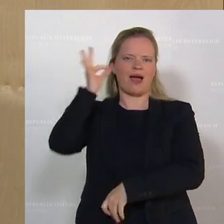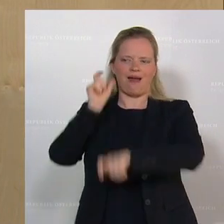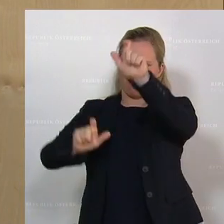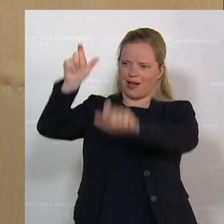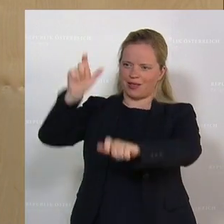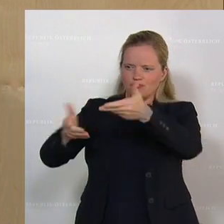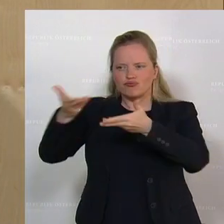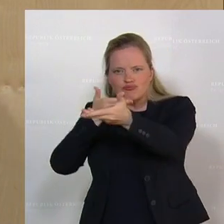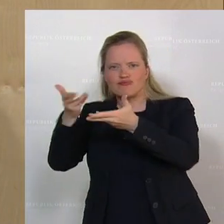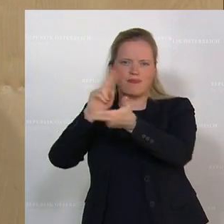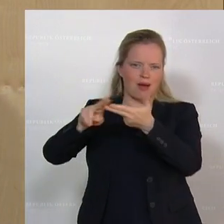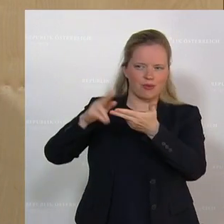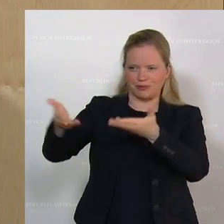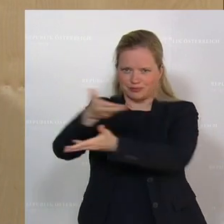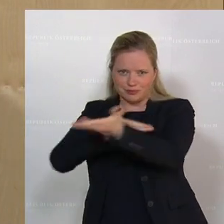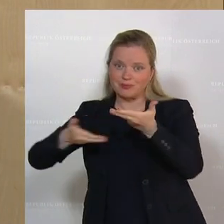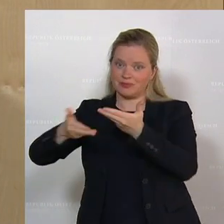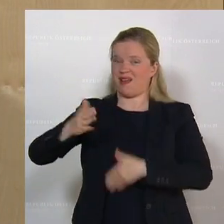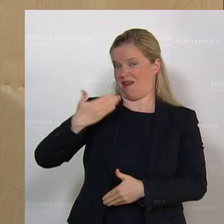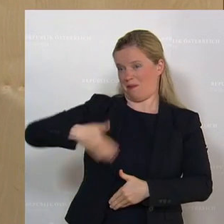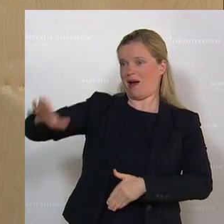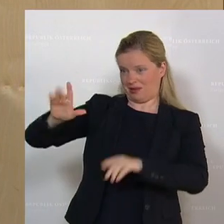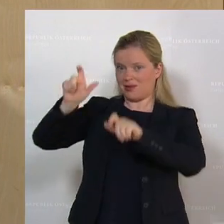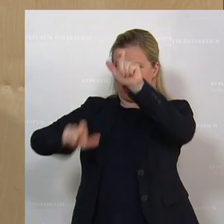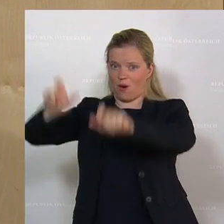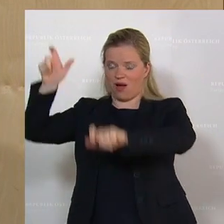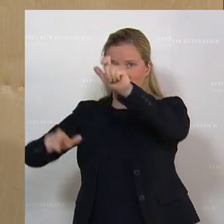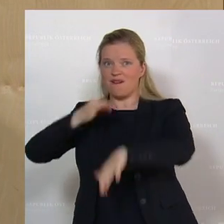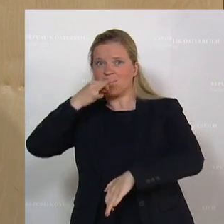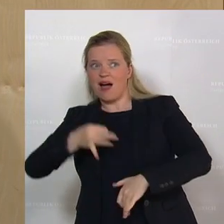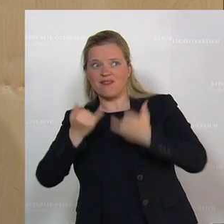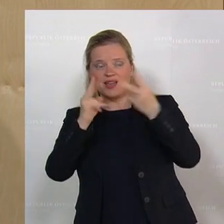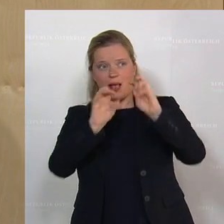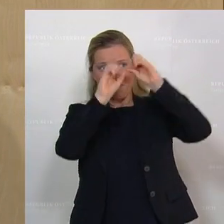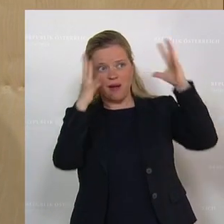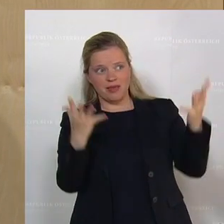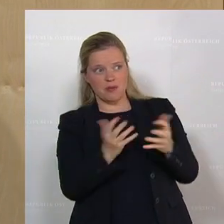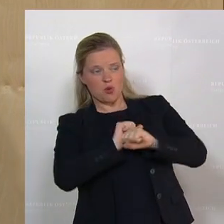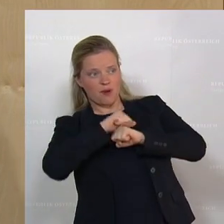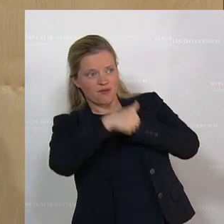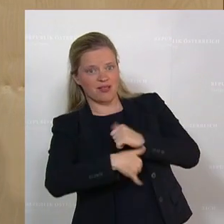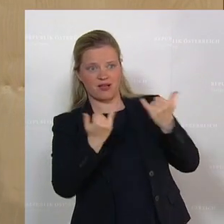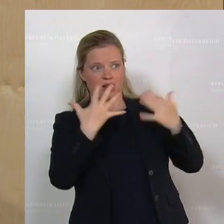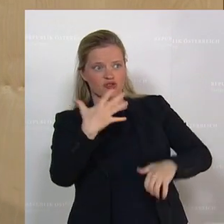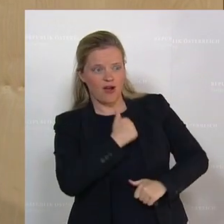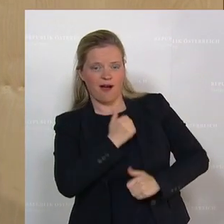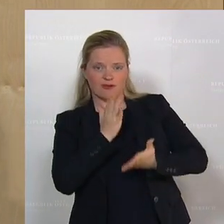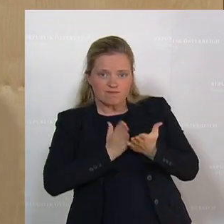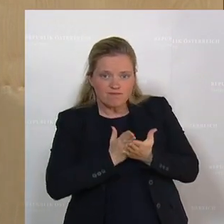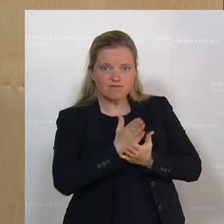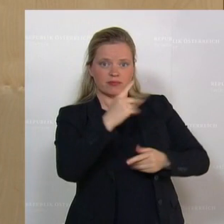die Masse der Menschen sich gerade die Frage stellt, wie schaffen wir es, die Pandemie zu überwinden? Wie schaffen wir